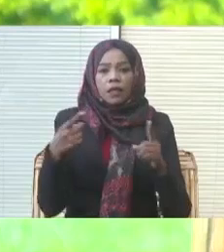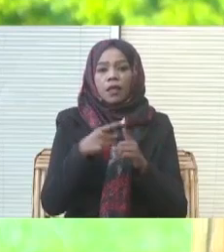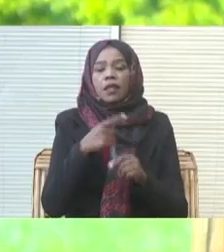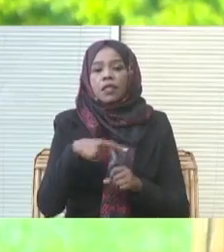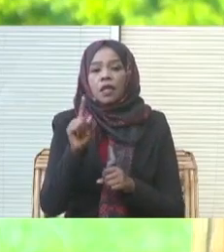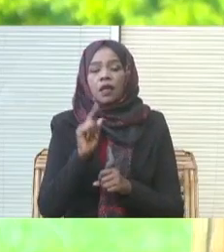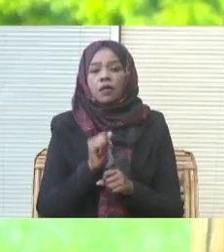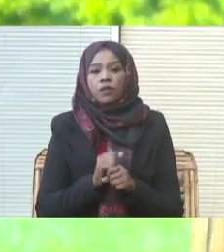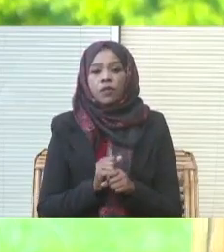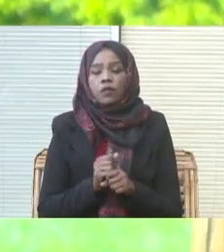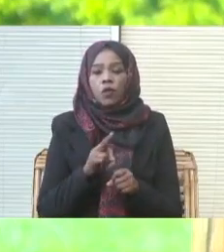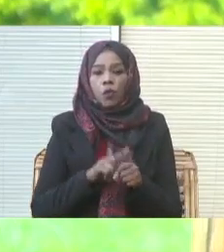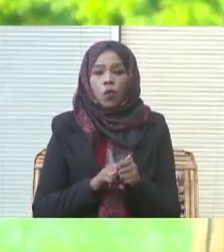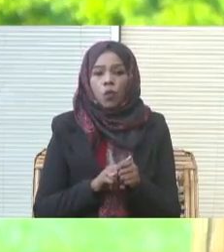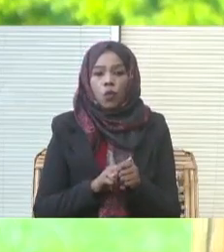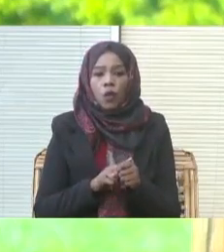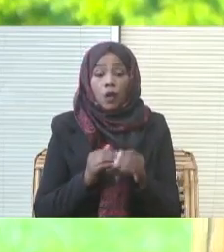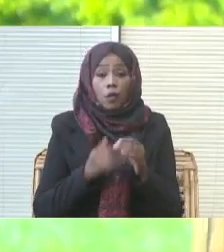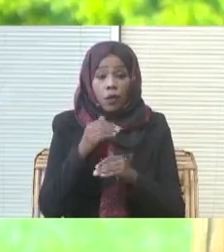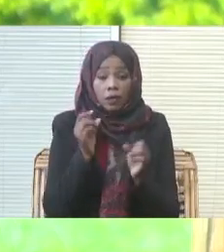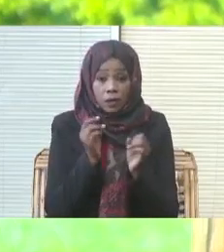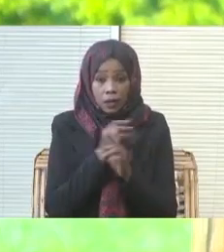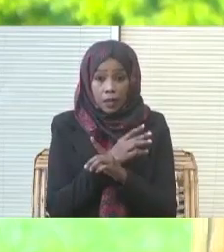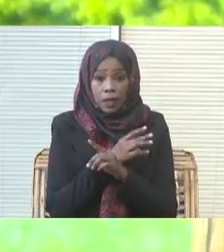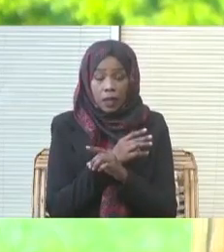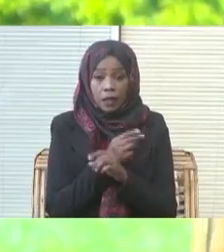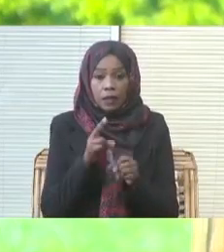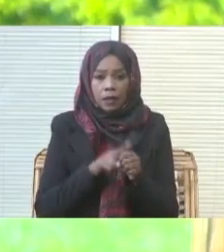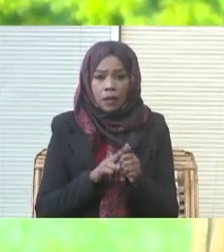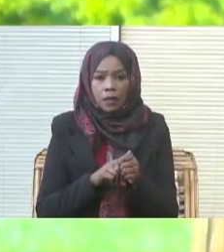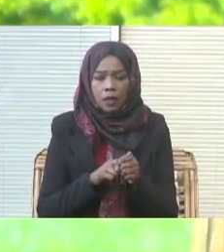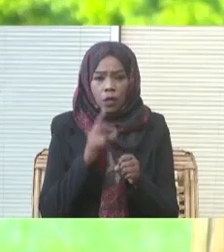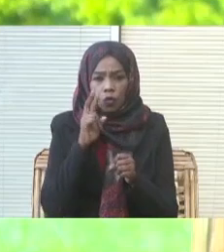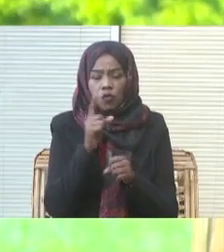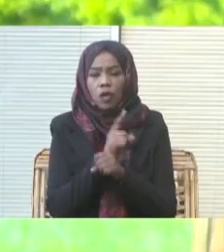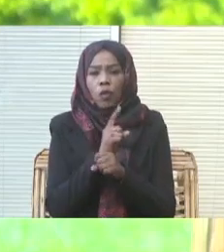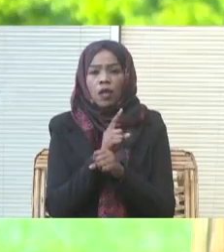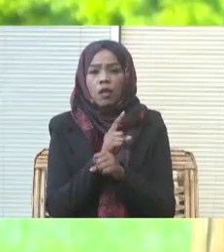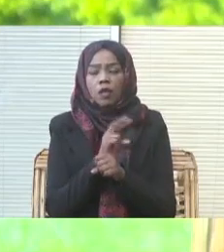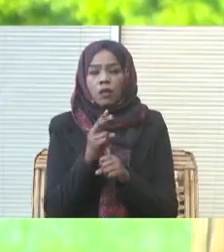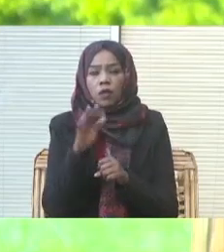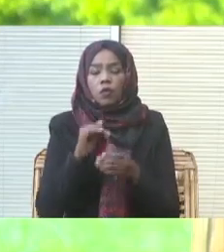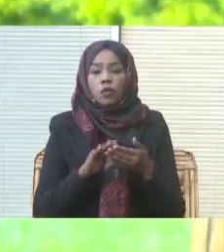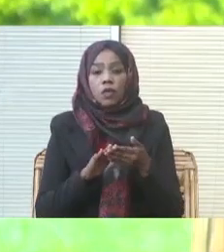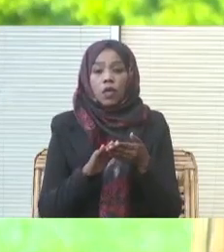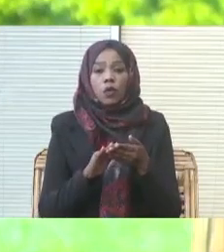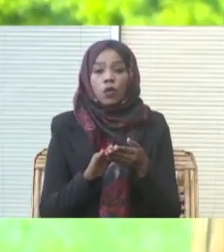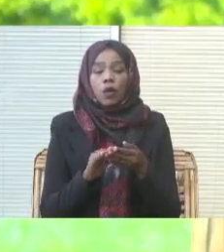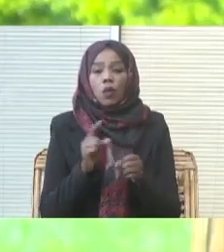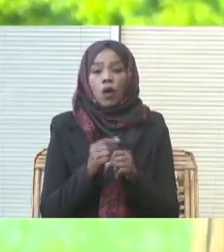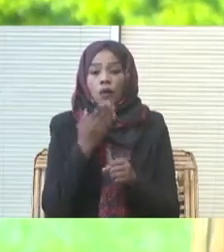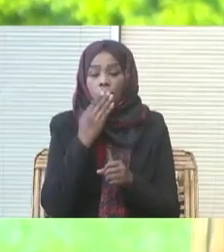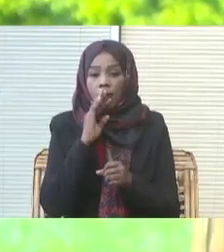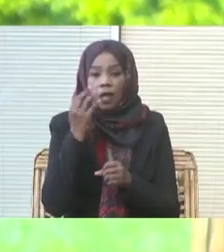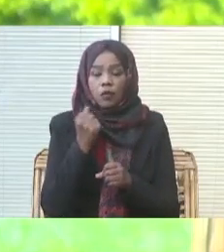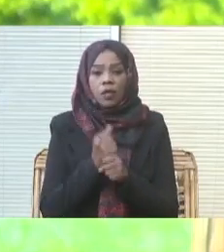غلط، وبعد ما خلصنا ثاني جينا شفنا المقاطع كيف طلعت كويسه والحمد لله